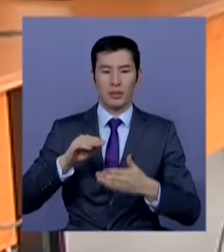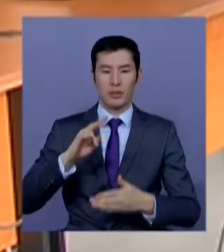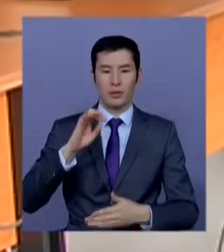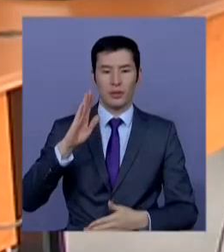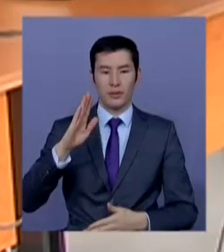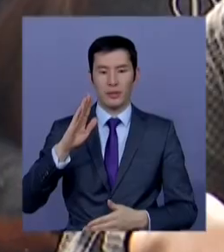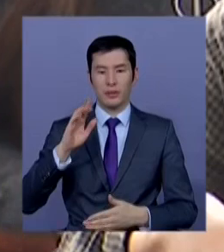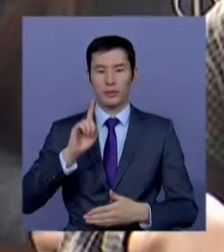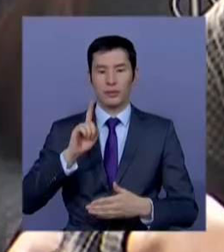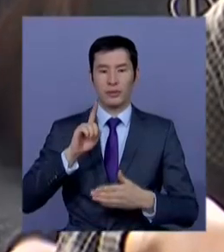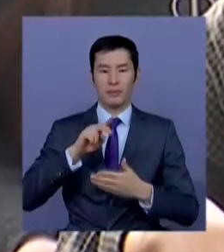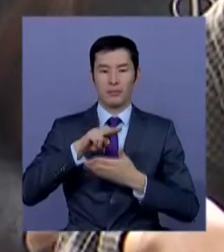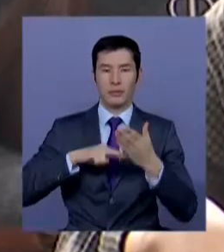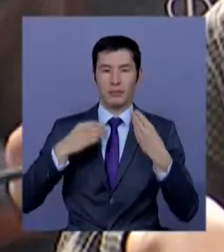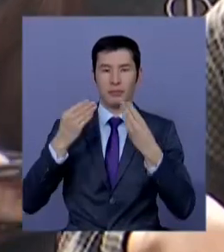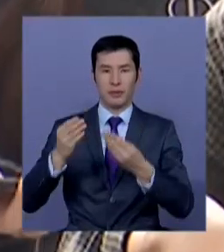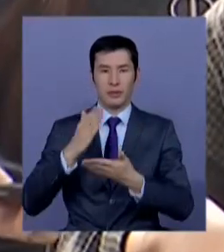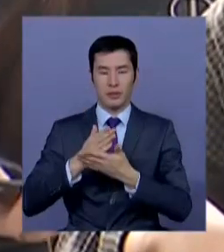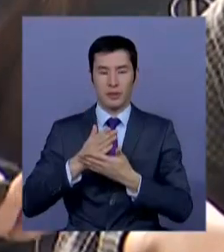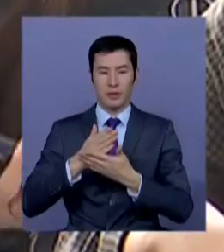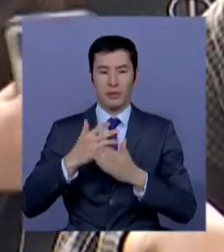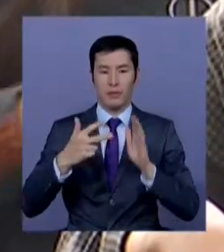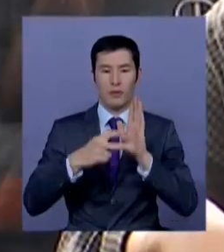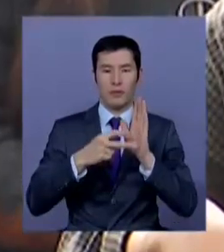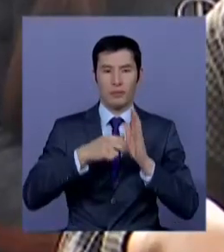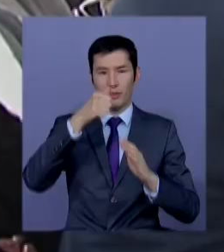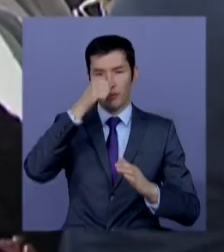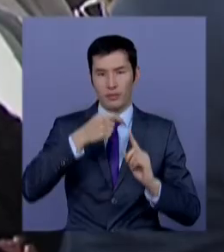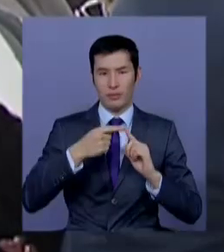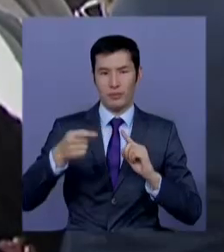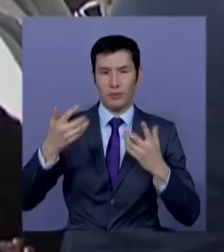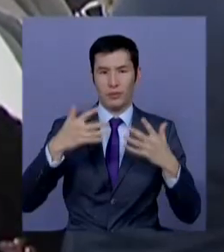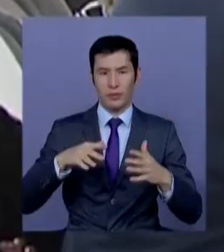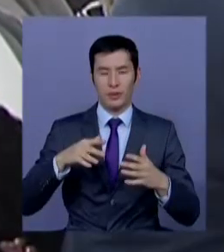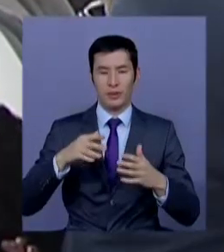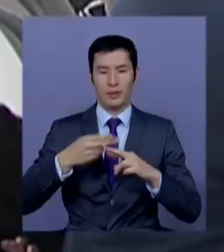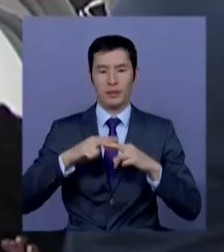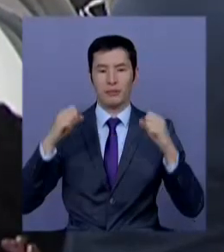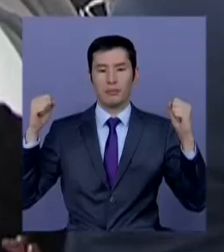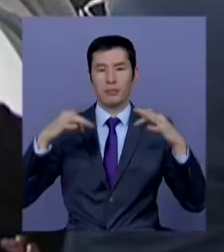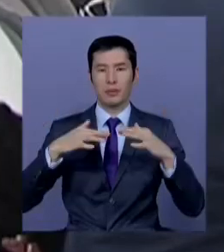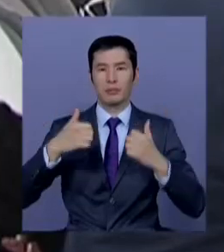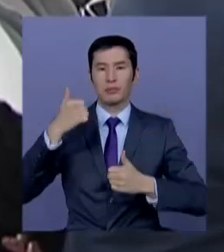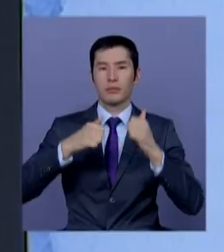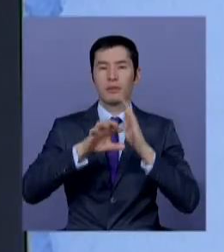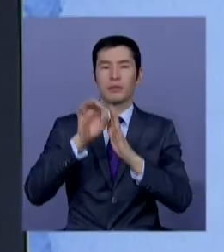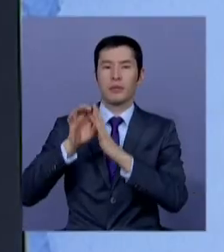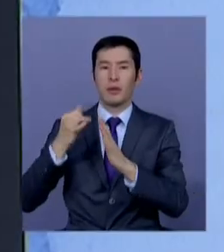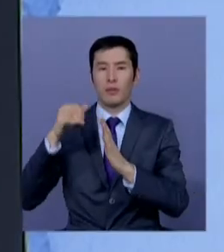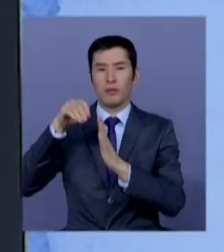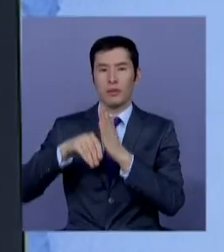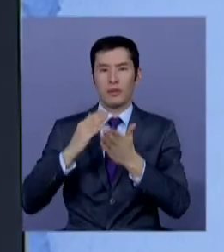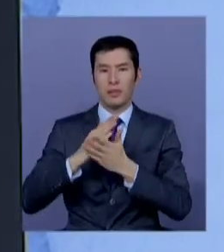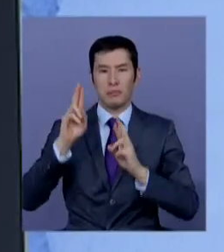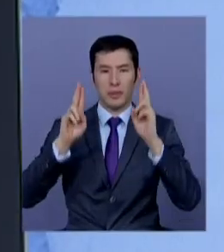атындағы стипендия иегерлері анықталды. 8-ші жыл қатарынан ұйымдастырылып келе жатқан дәстүрлі байқаудың биыл шарты өзгеріпті.